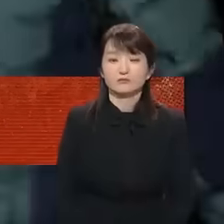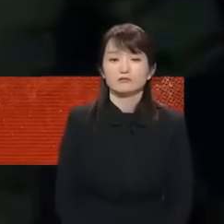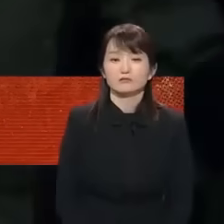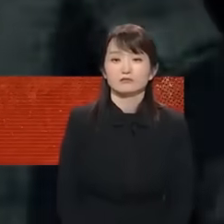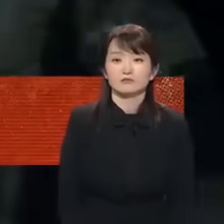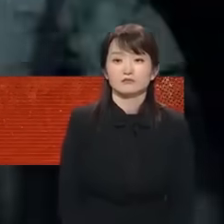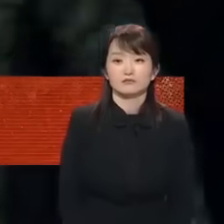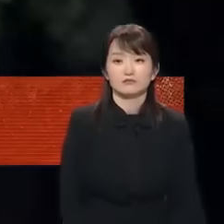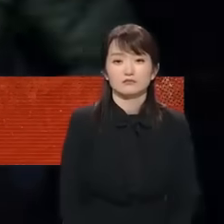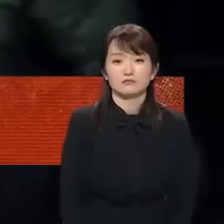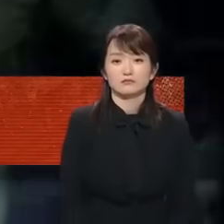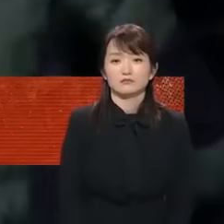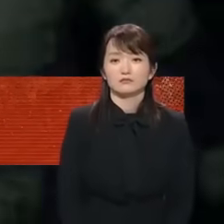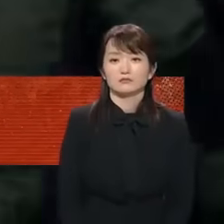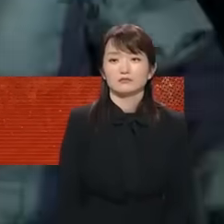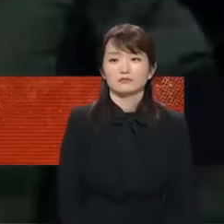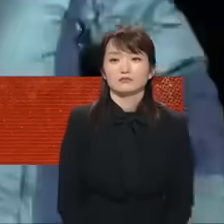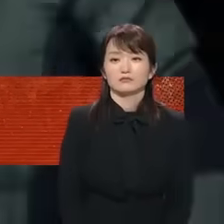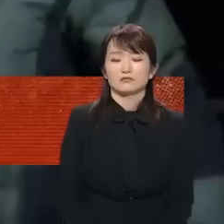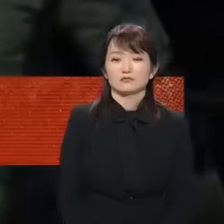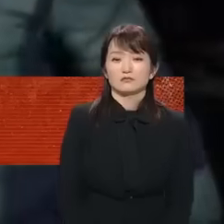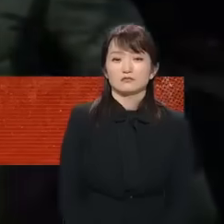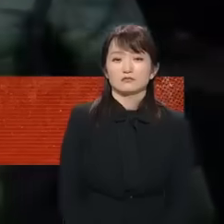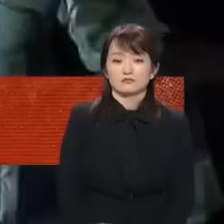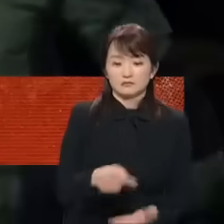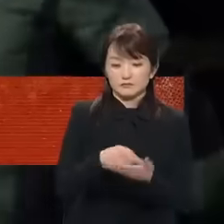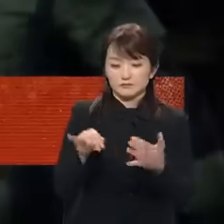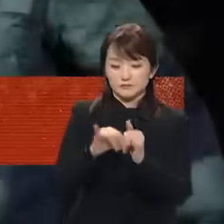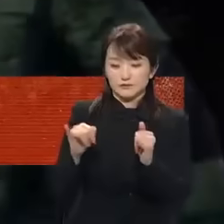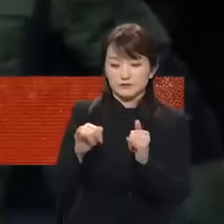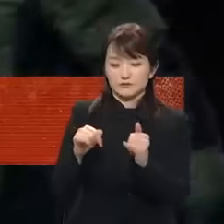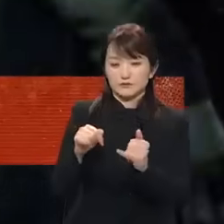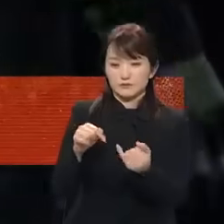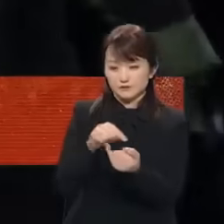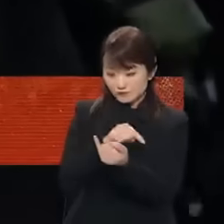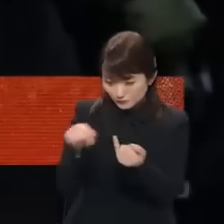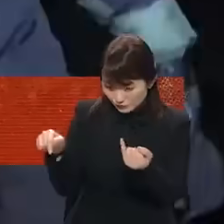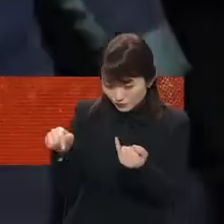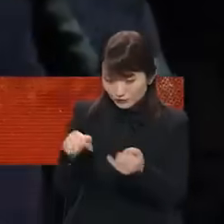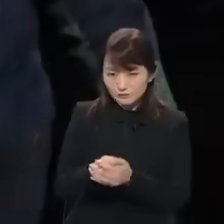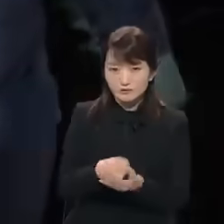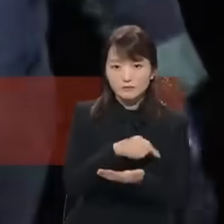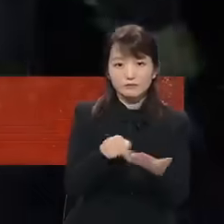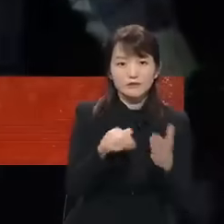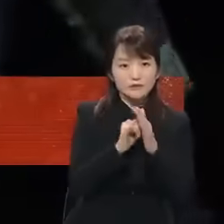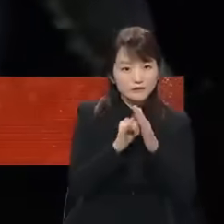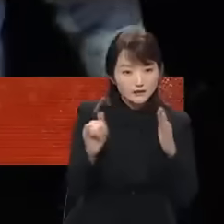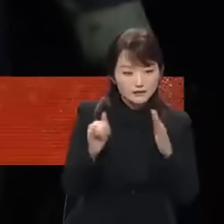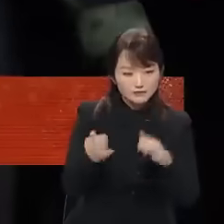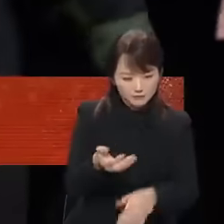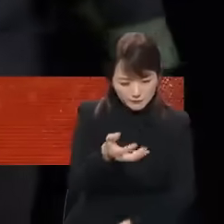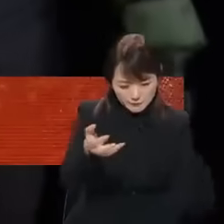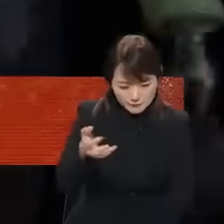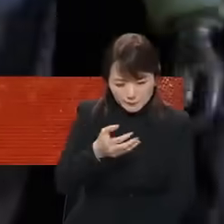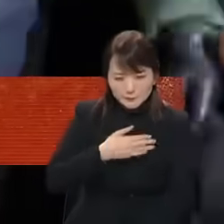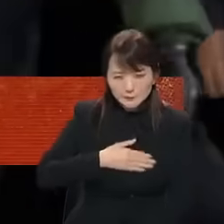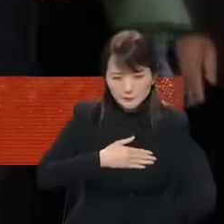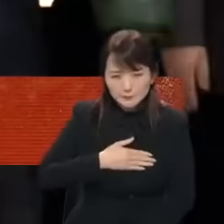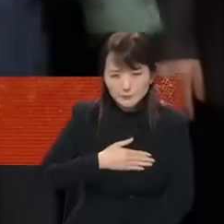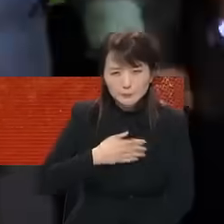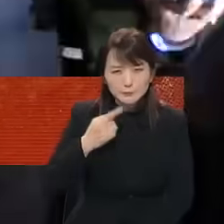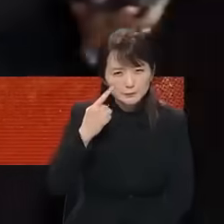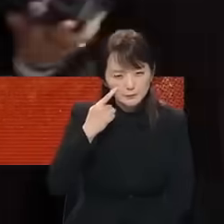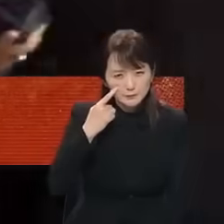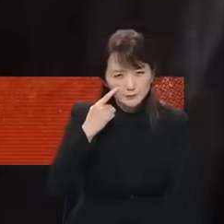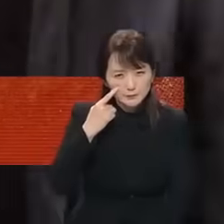것을 봐서는 아마도 본인이 그 피해자를 살해해 놓고 피해자 유가족들의 동향을 좀 알아보기 위해서 한